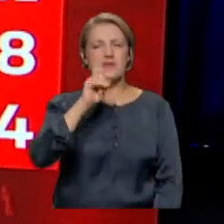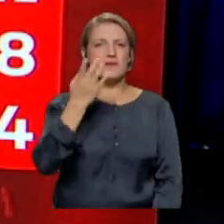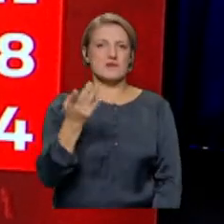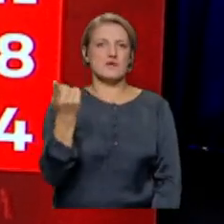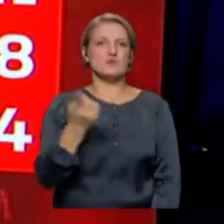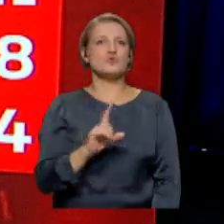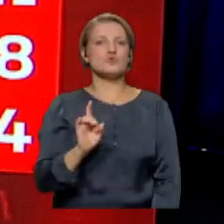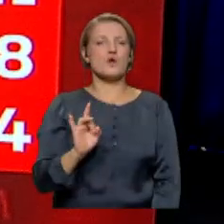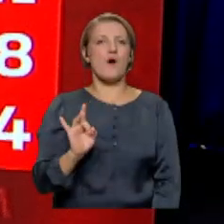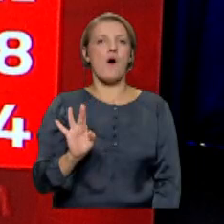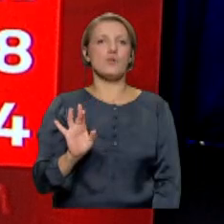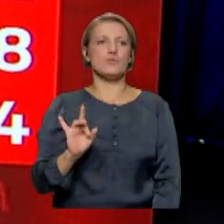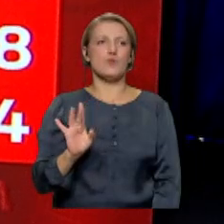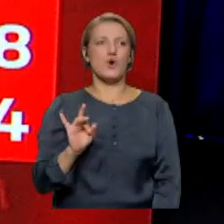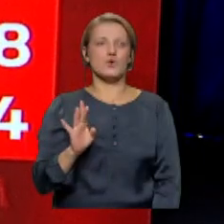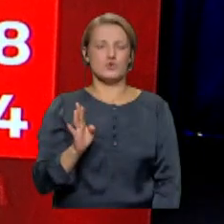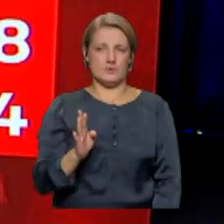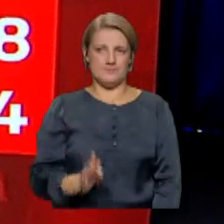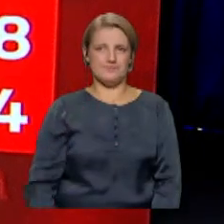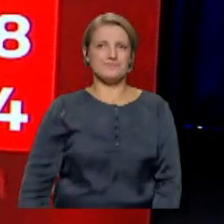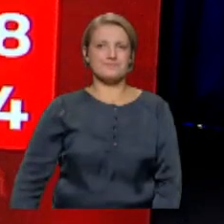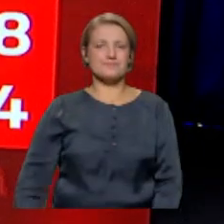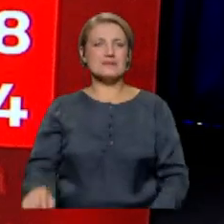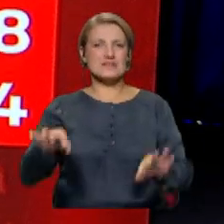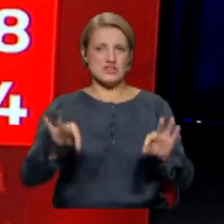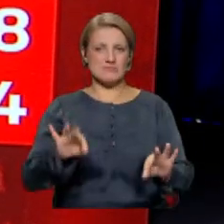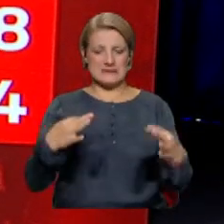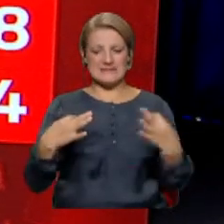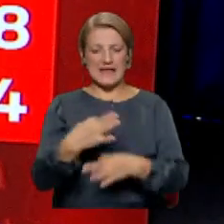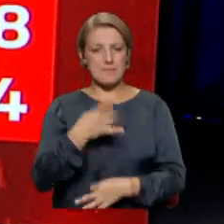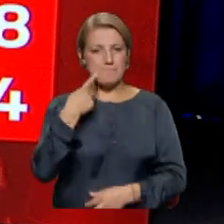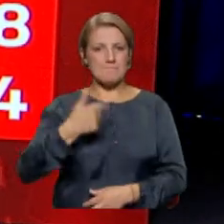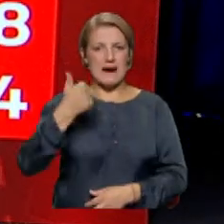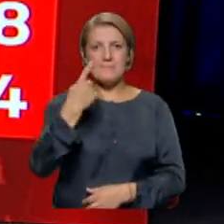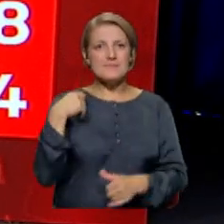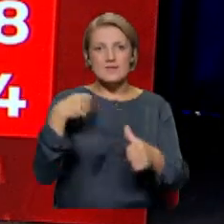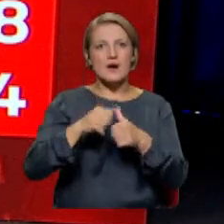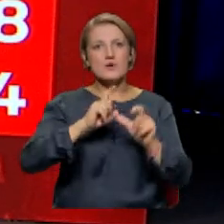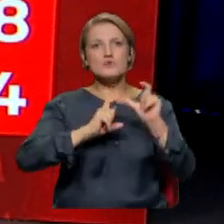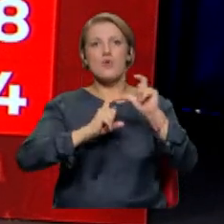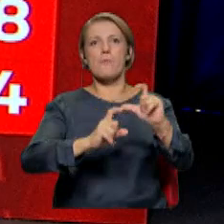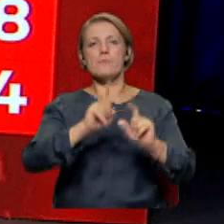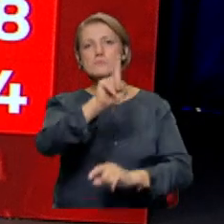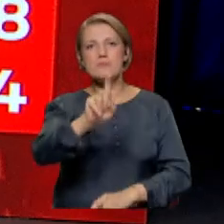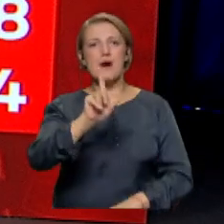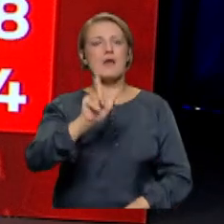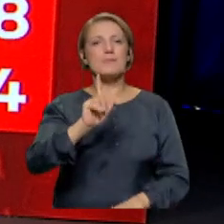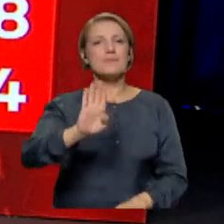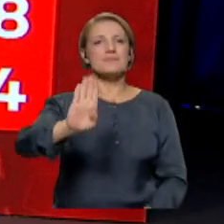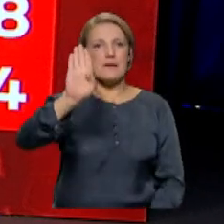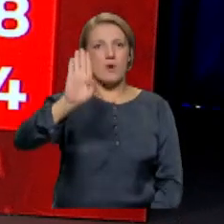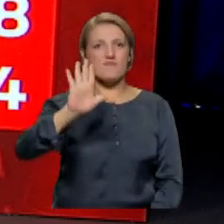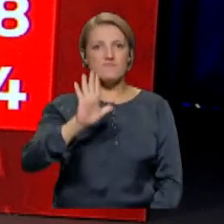sadece %14 düzeyinde. Şimdi Sayın Bakan'a bir kez daha sormak lazım.